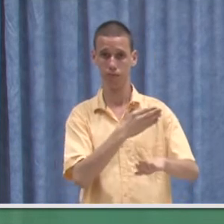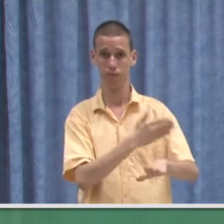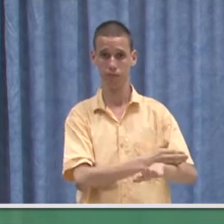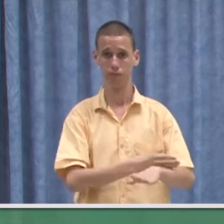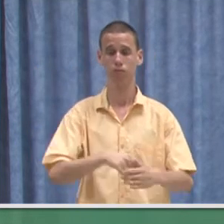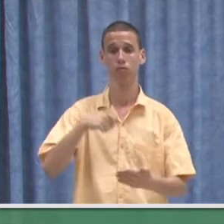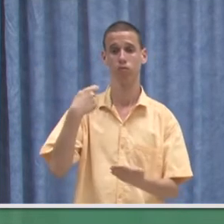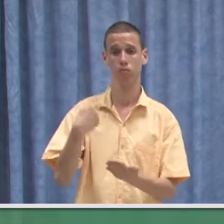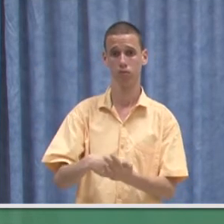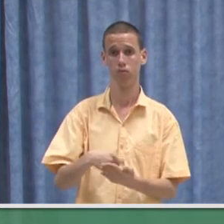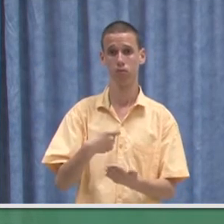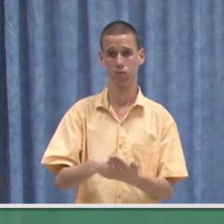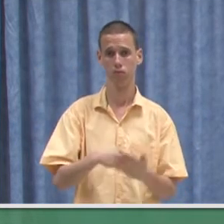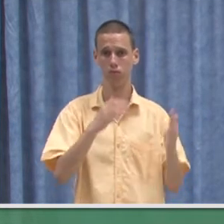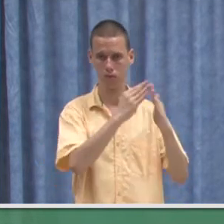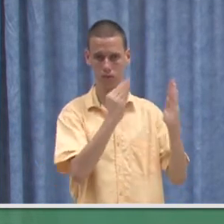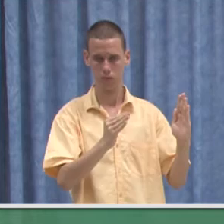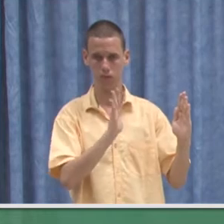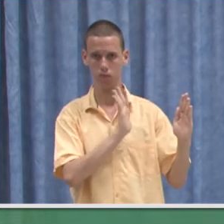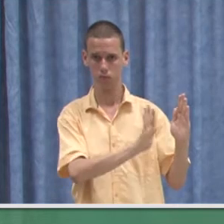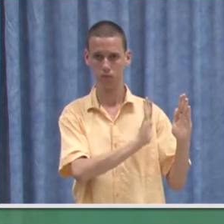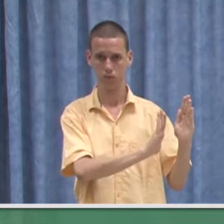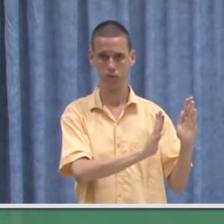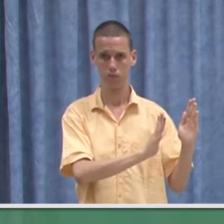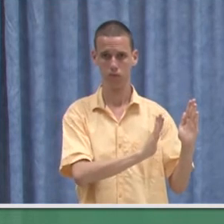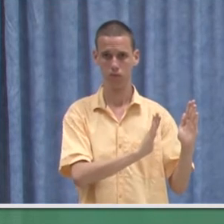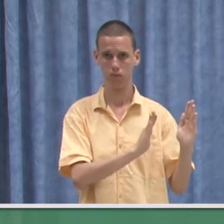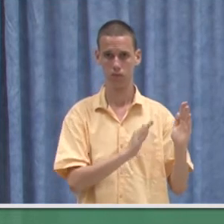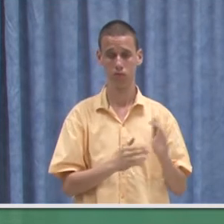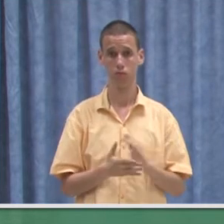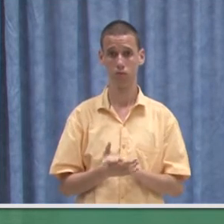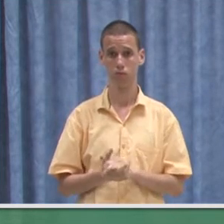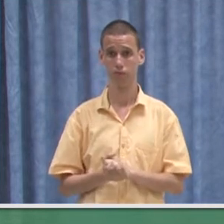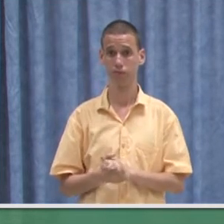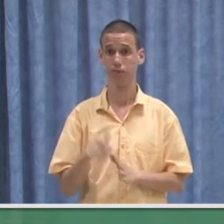besoin 7 ou 41 avant d'aller. Vous devez payer. Si vous pouvez aller,